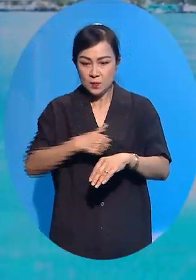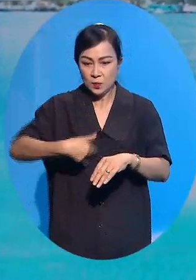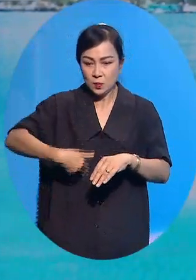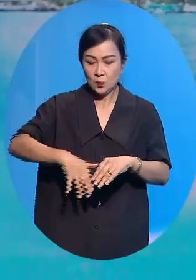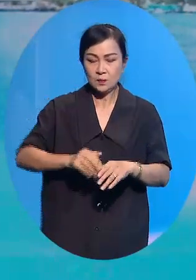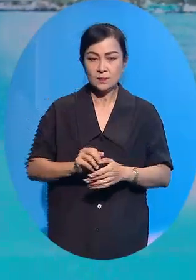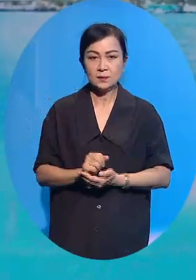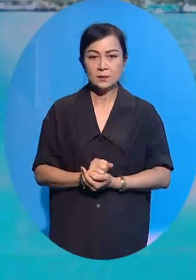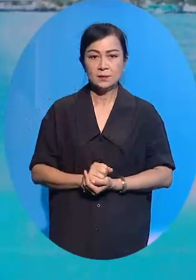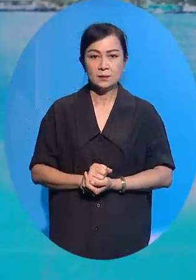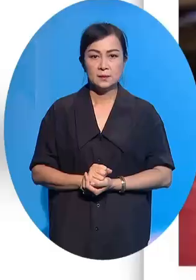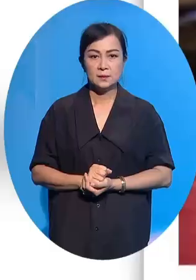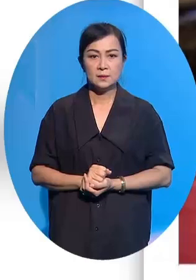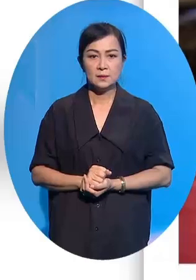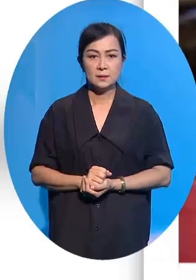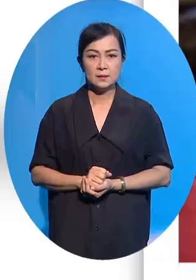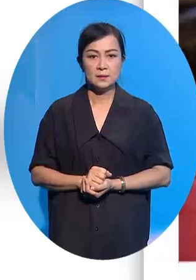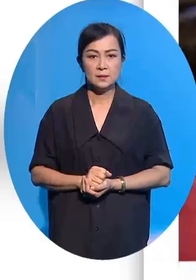hung thủ.